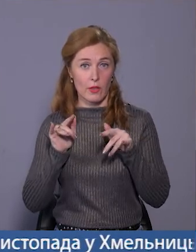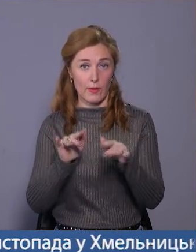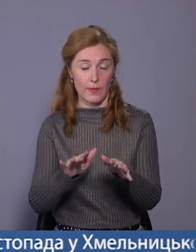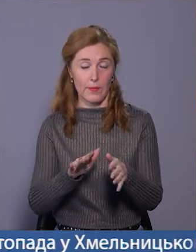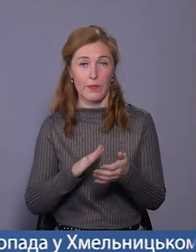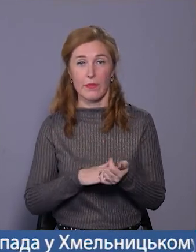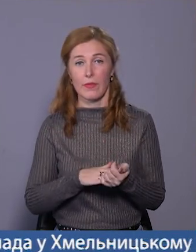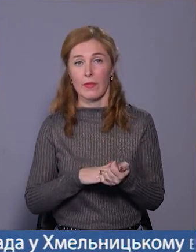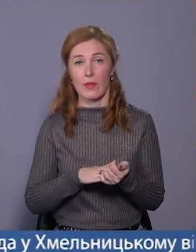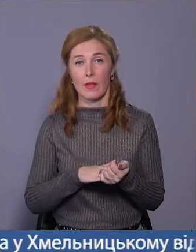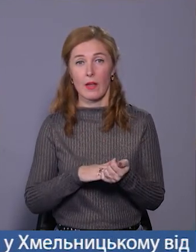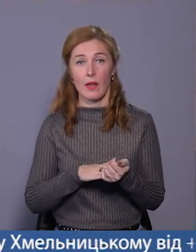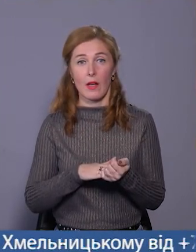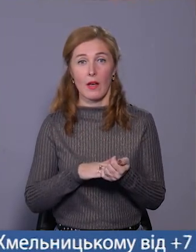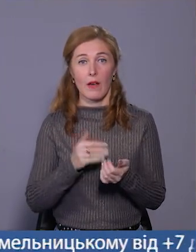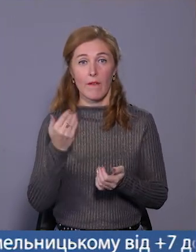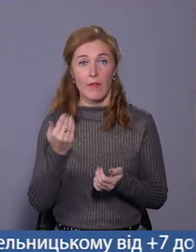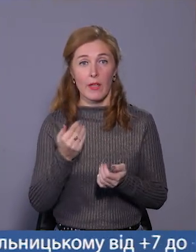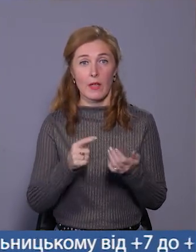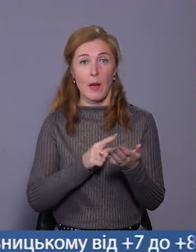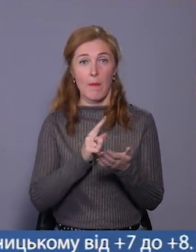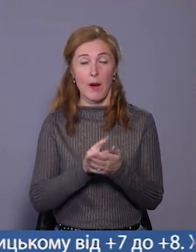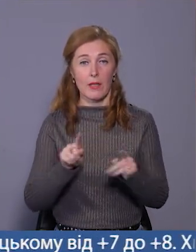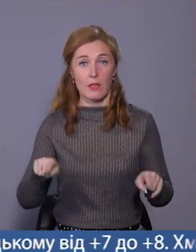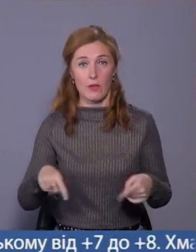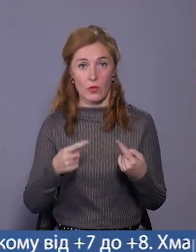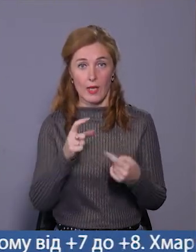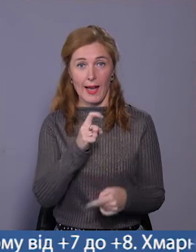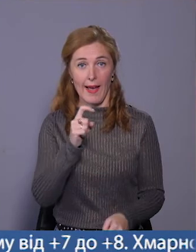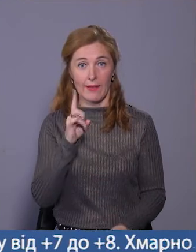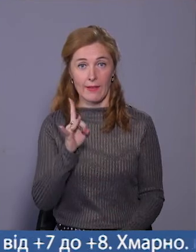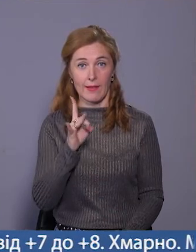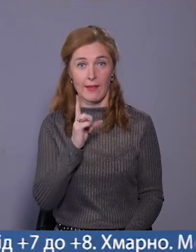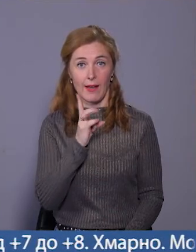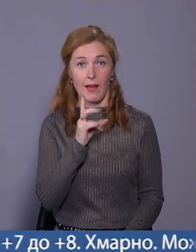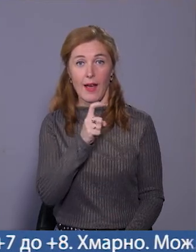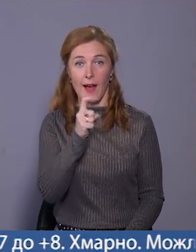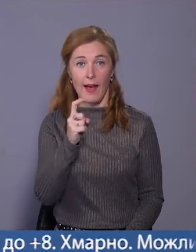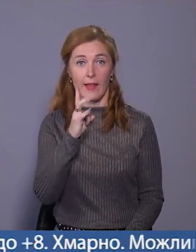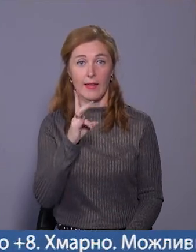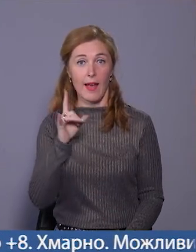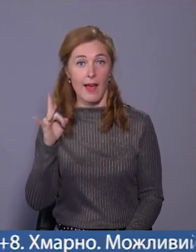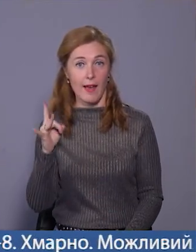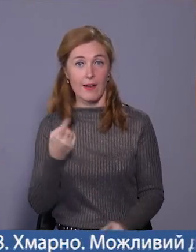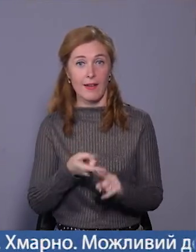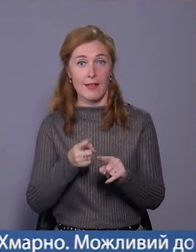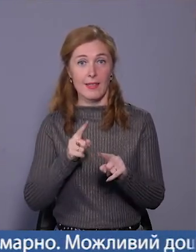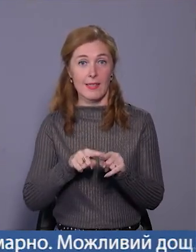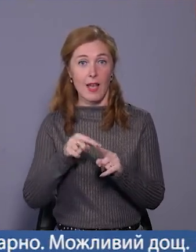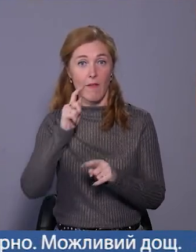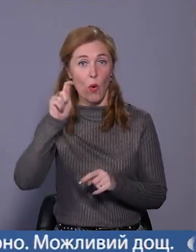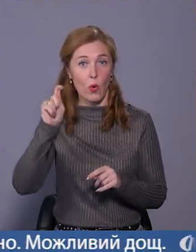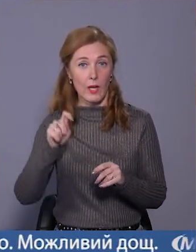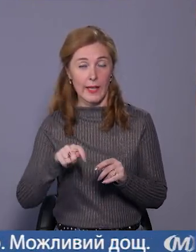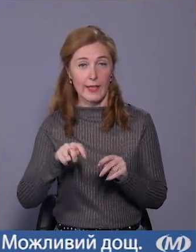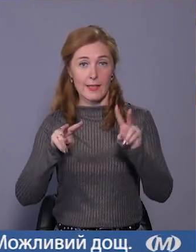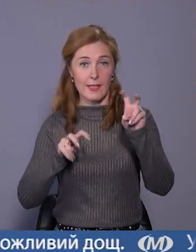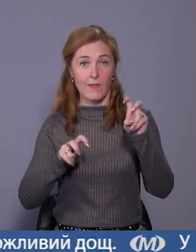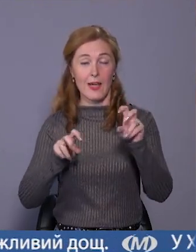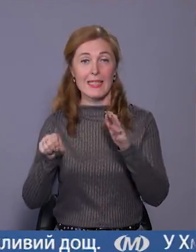самоврядування, ну то він тоді має створити ХНРЕ. І це називається в Україні. І це в Україні називається